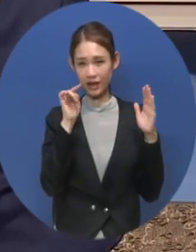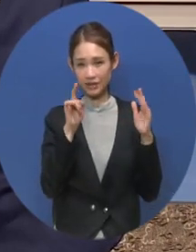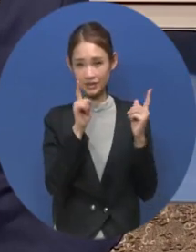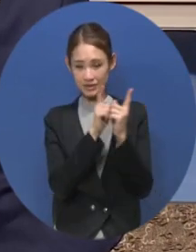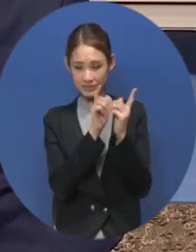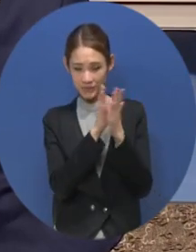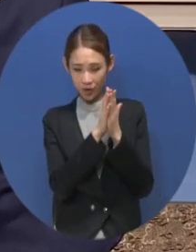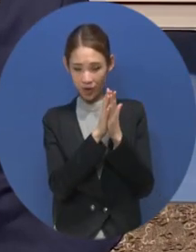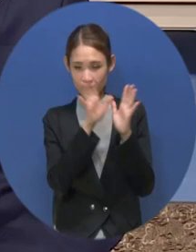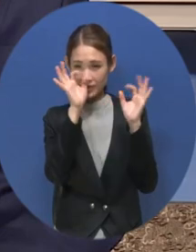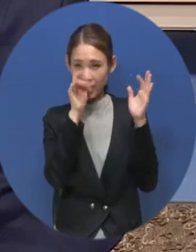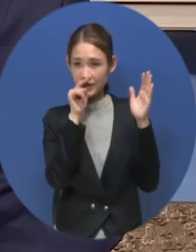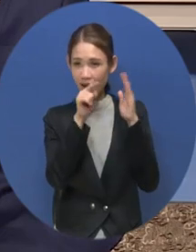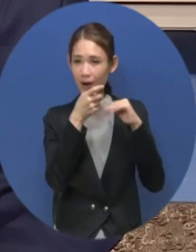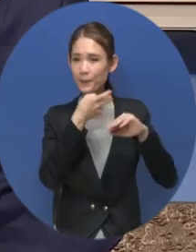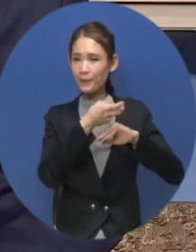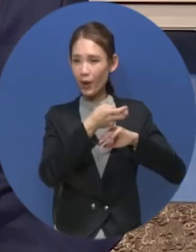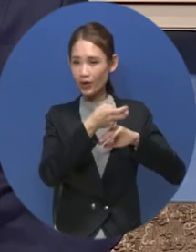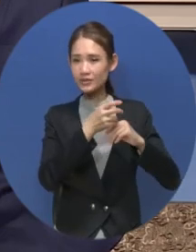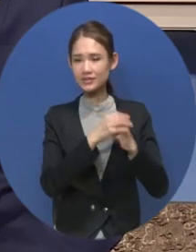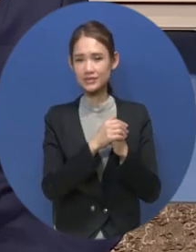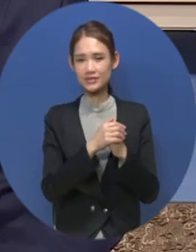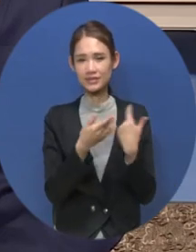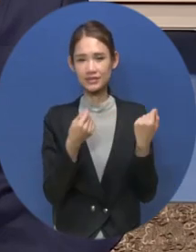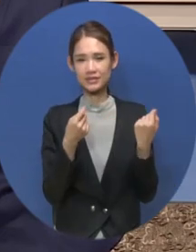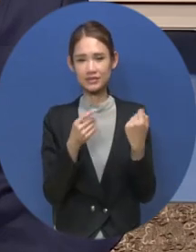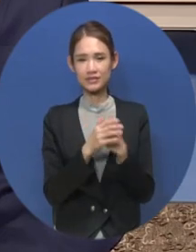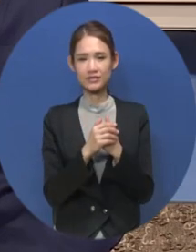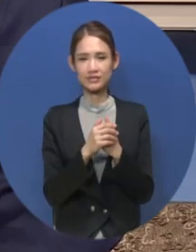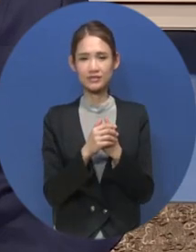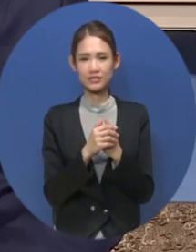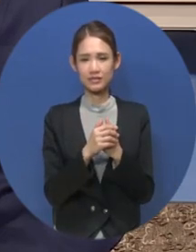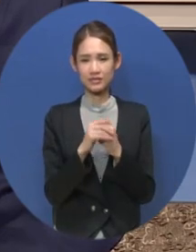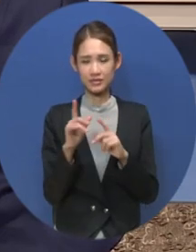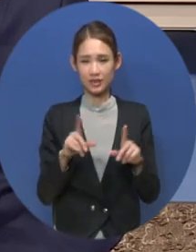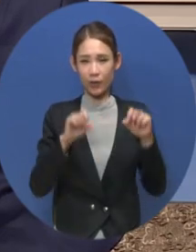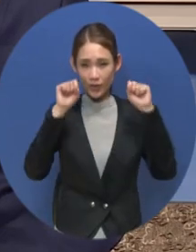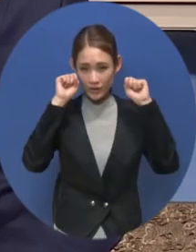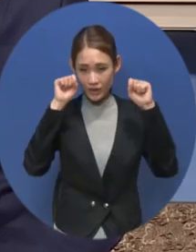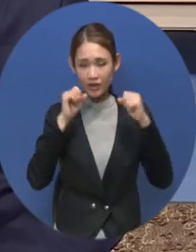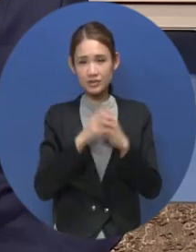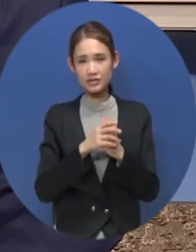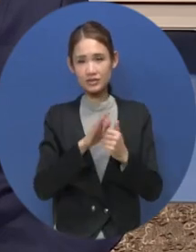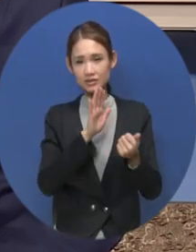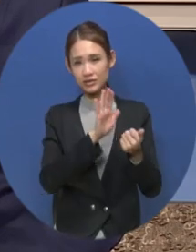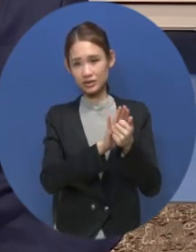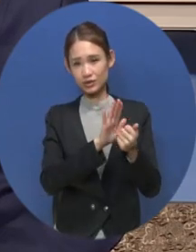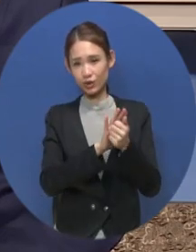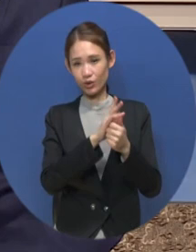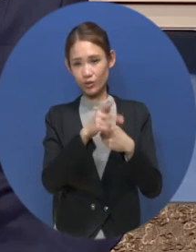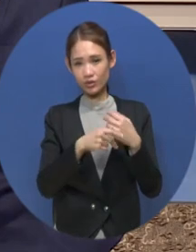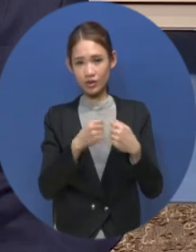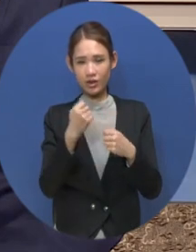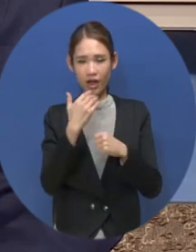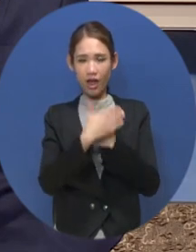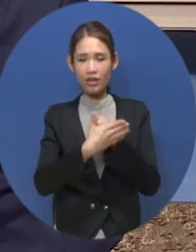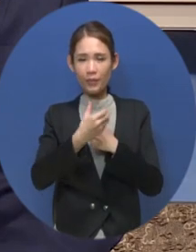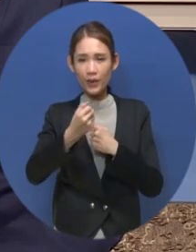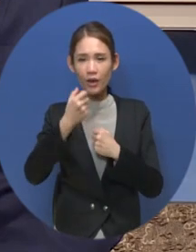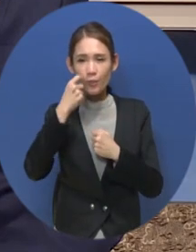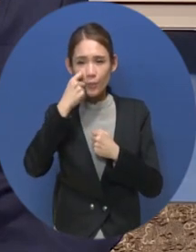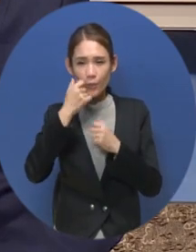직접 찾아가는 버스이기 때문에 또 예. 그런 이 어떻게 보면 생활체육이라든지 이런 지원 프로그램의 사각지대에 있는